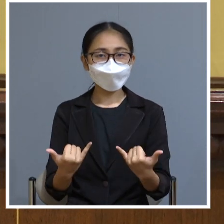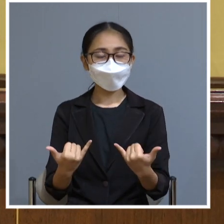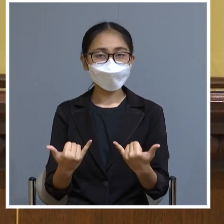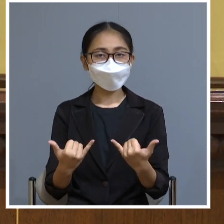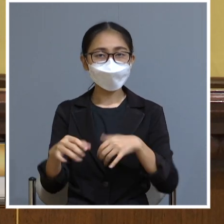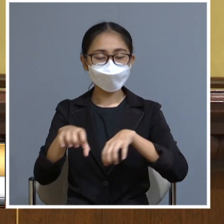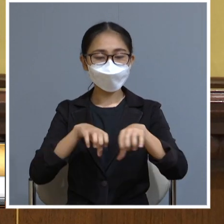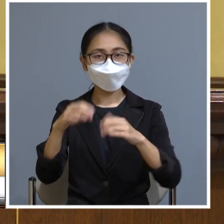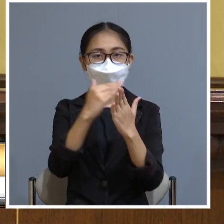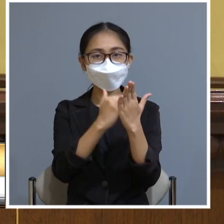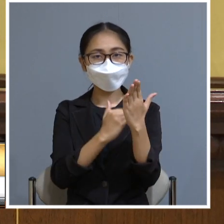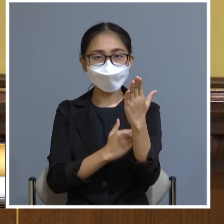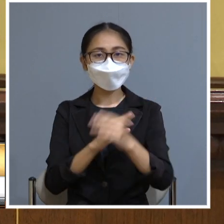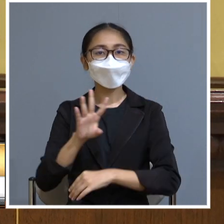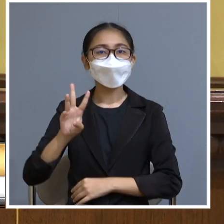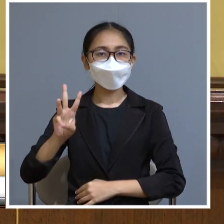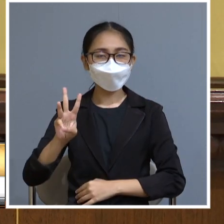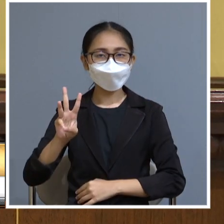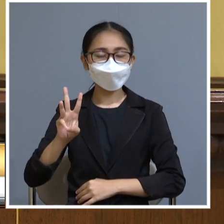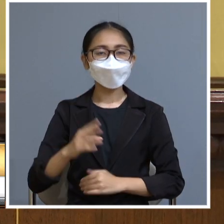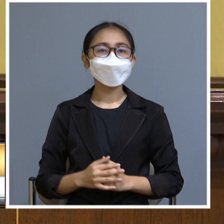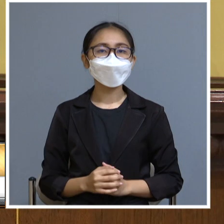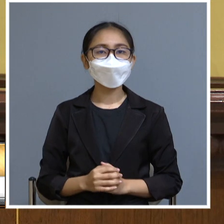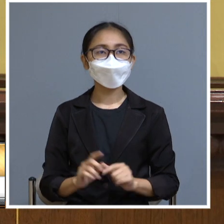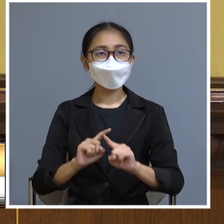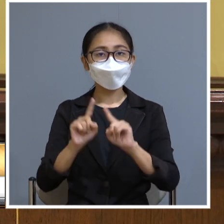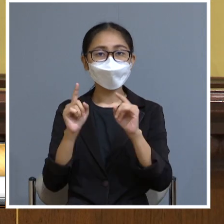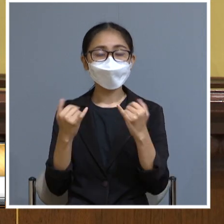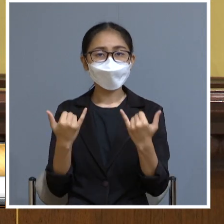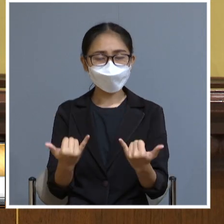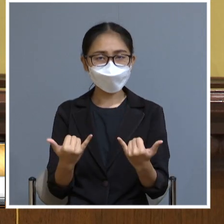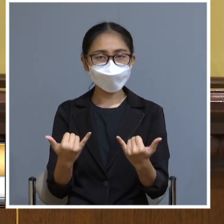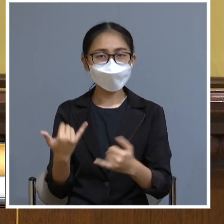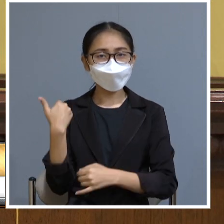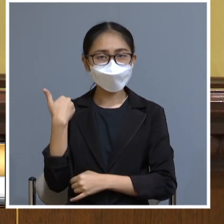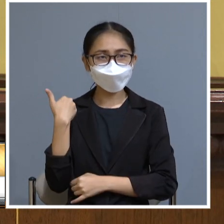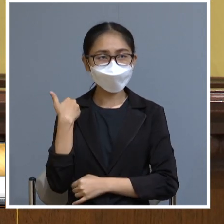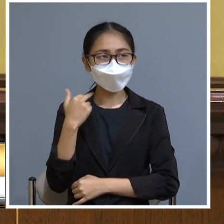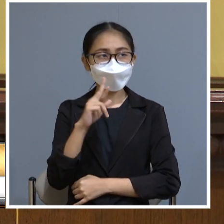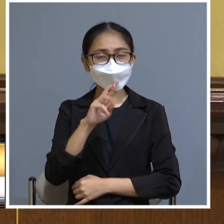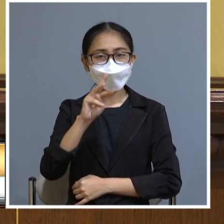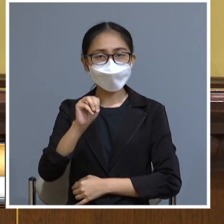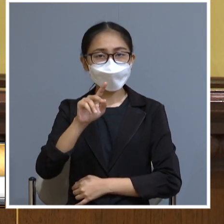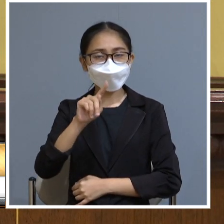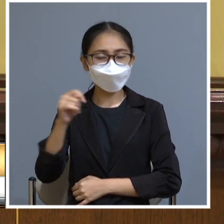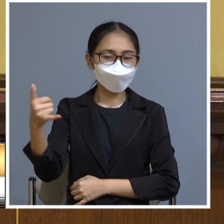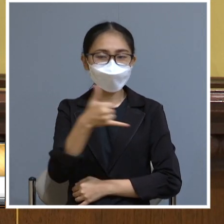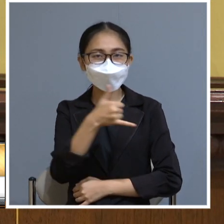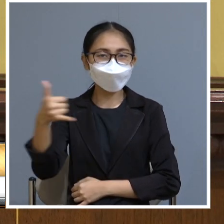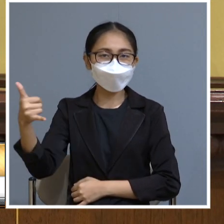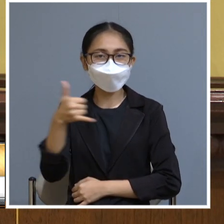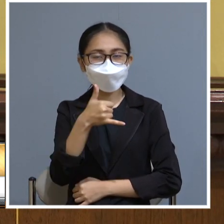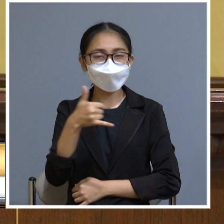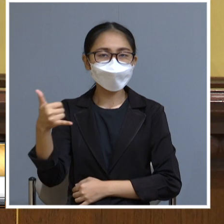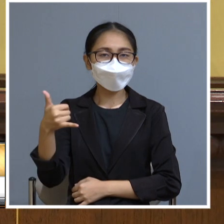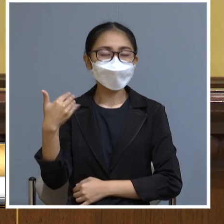จัดลำดบไทั้งหมด 6 กระทูแต่วานึงจากวาบางกระทูมีรำตรีต้องว่งตอบให้องประชุมใหญ่